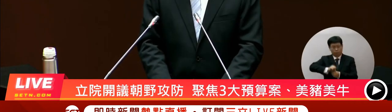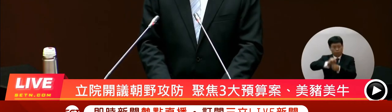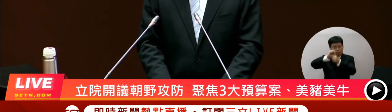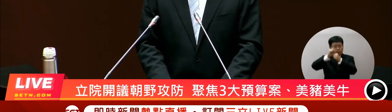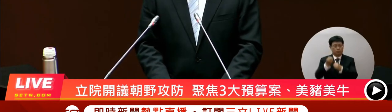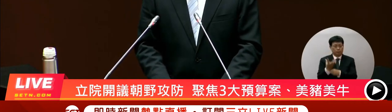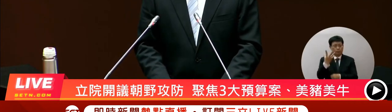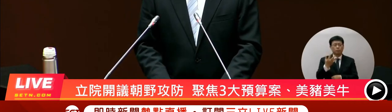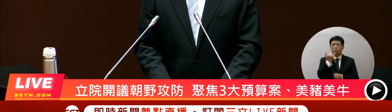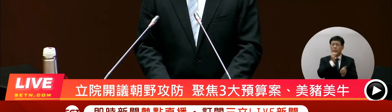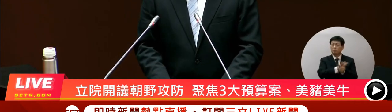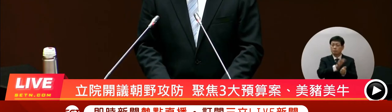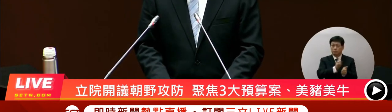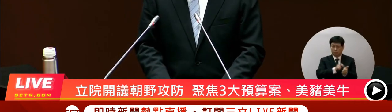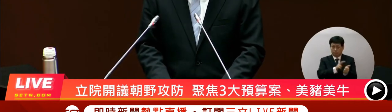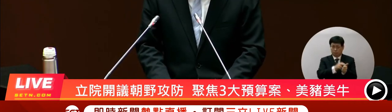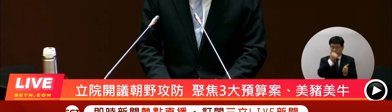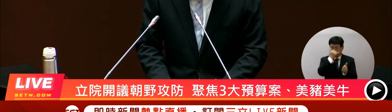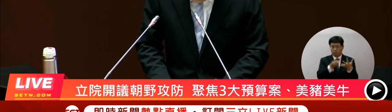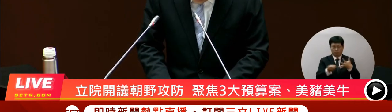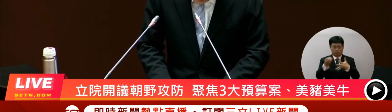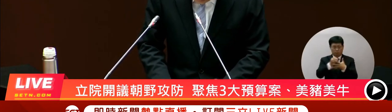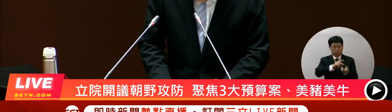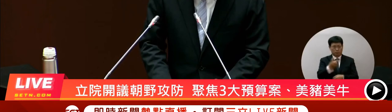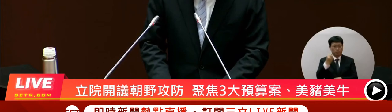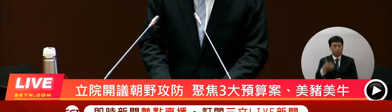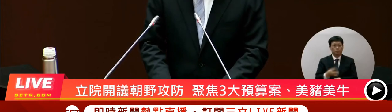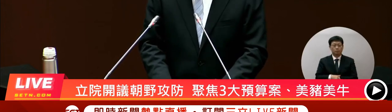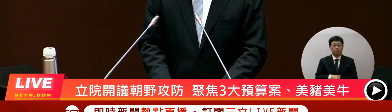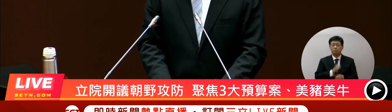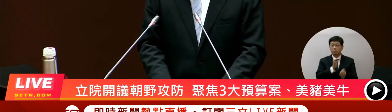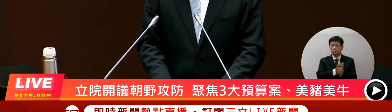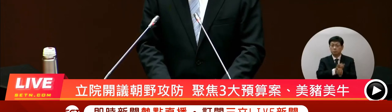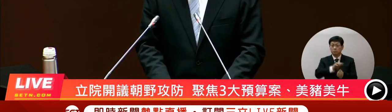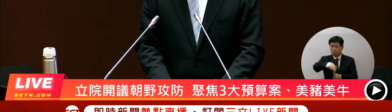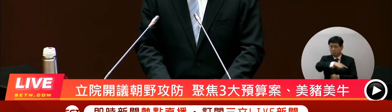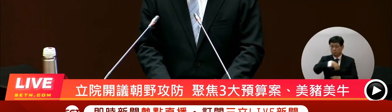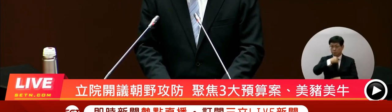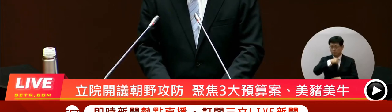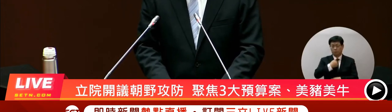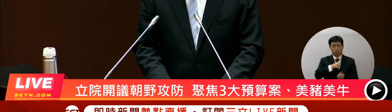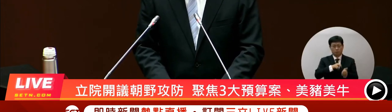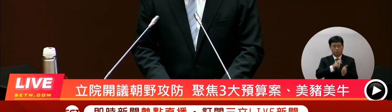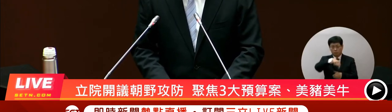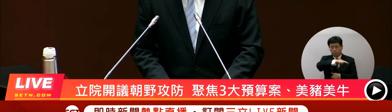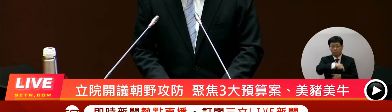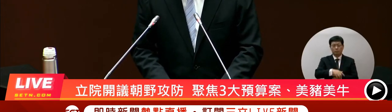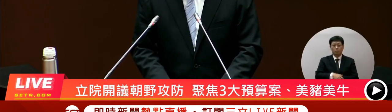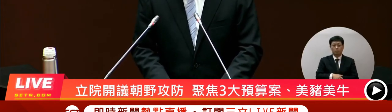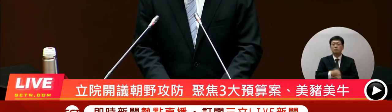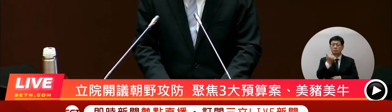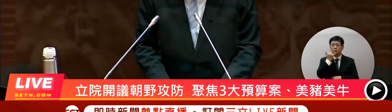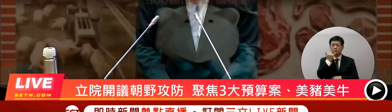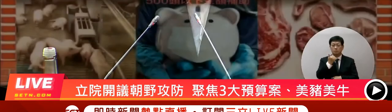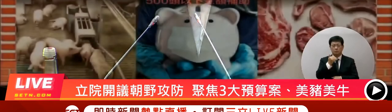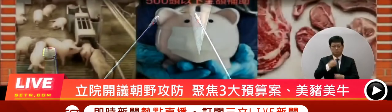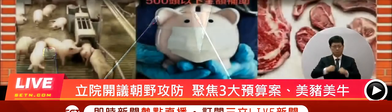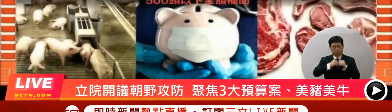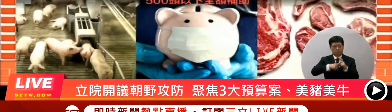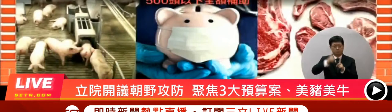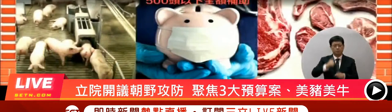让养猪产业升级转型，让我们台湾的猪农有更好的竞争